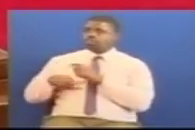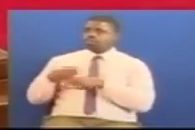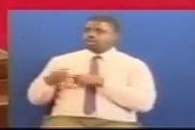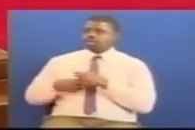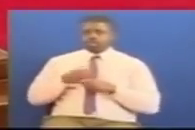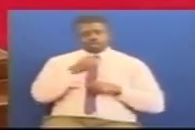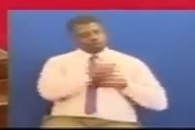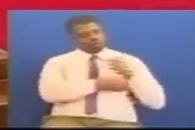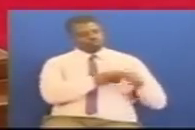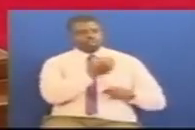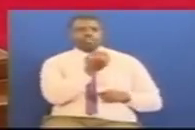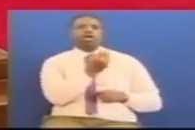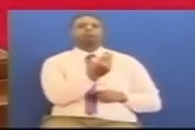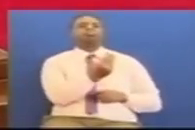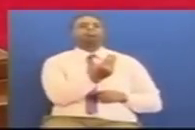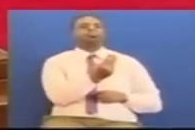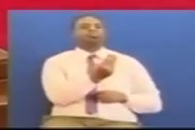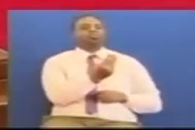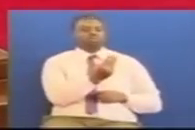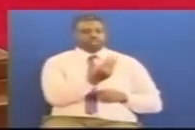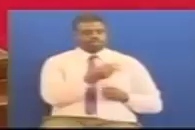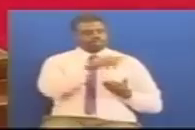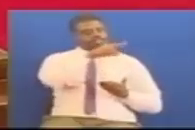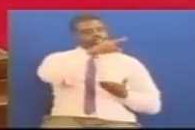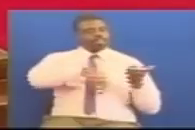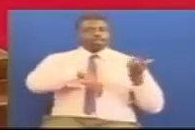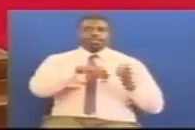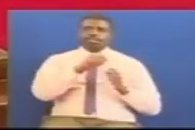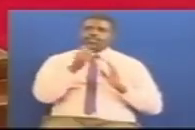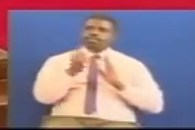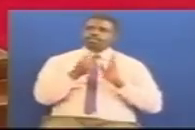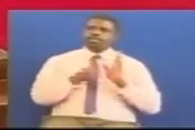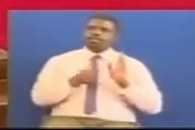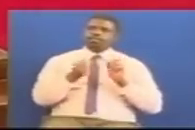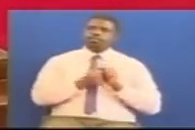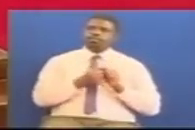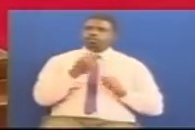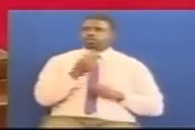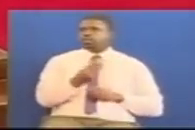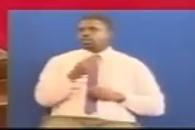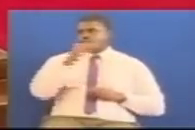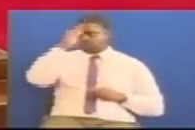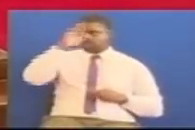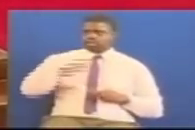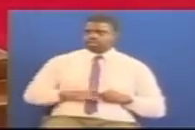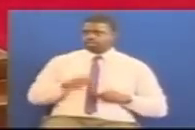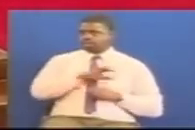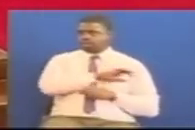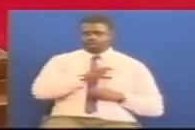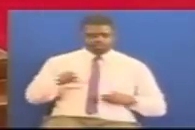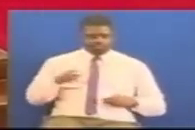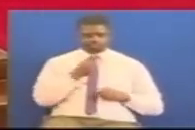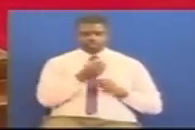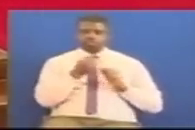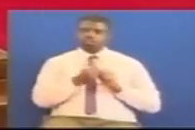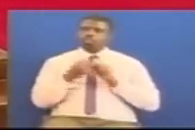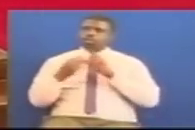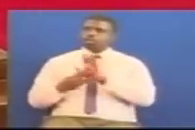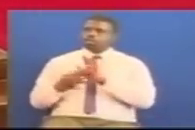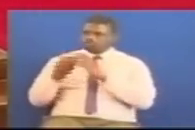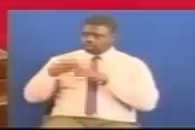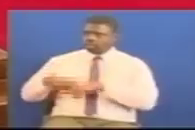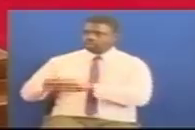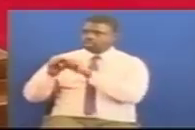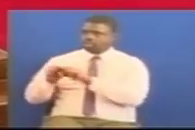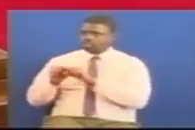ya tatu ambao ulitiwa saini tarehe 13 Disemba mwaka 2018 na utekelezaji wake